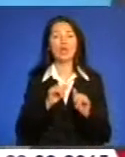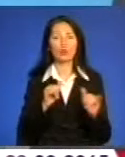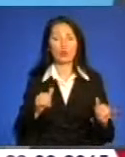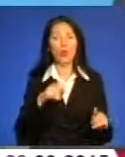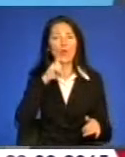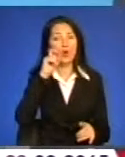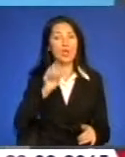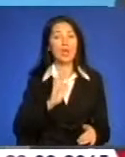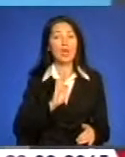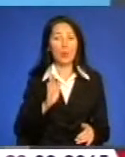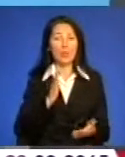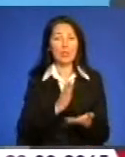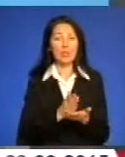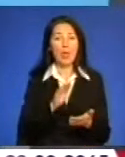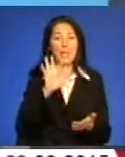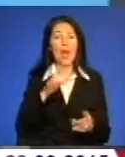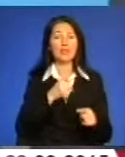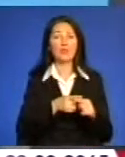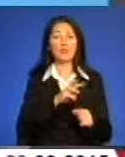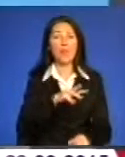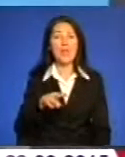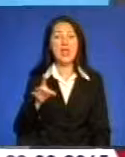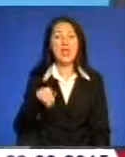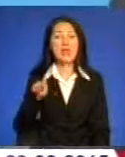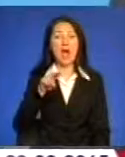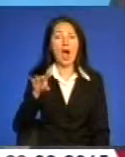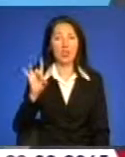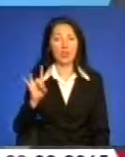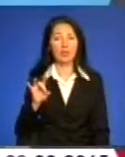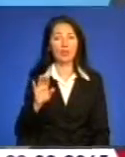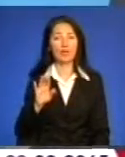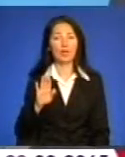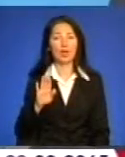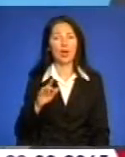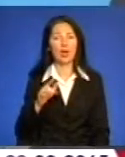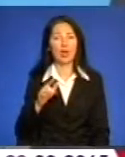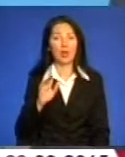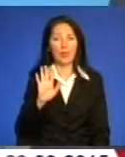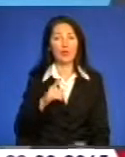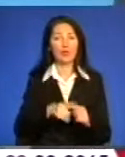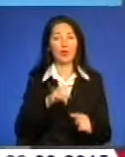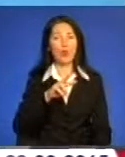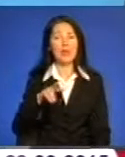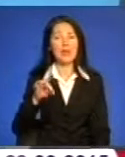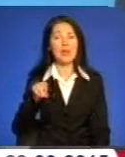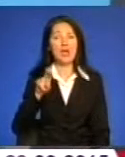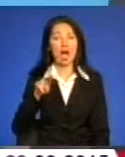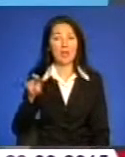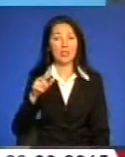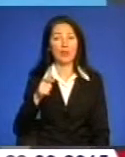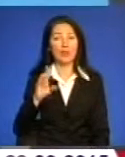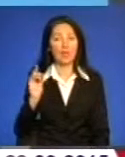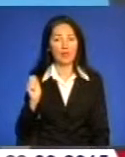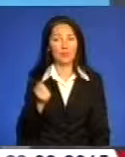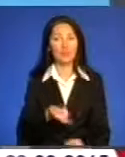складати 5,5 мільярдів гривень, наголошую, 5,5 мільярдів гривень, при тому всьому,